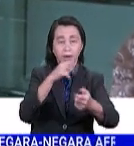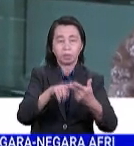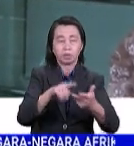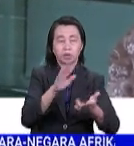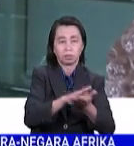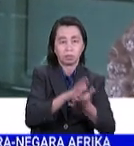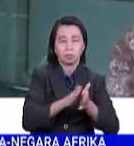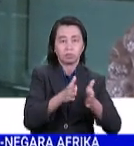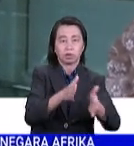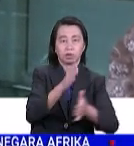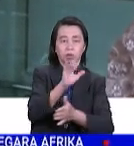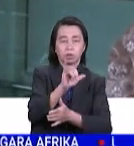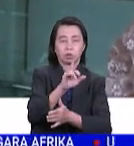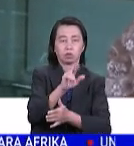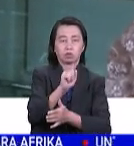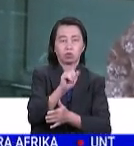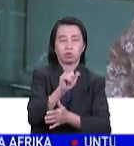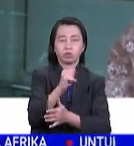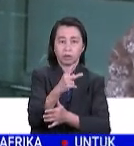Jalan Oyak.